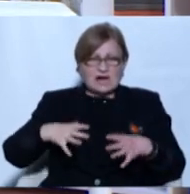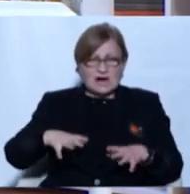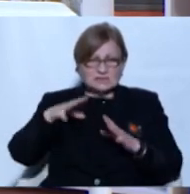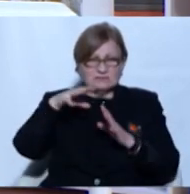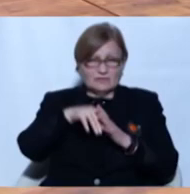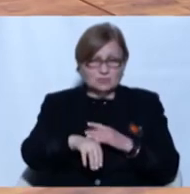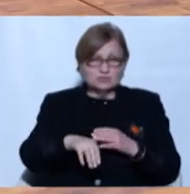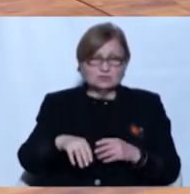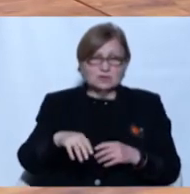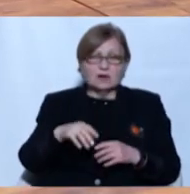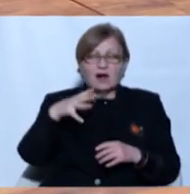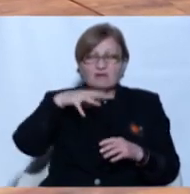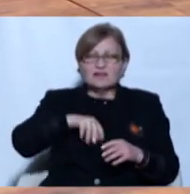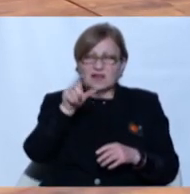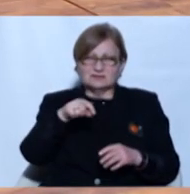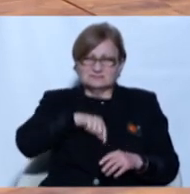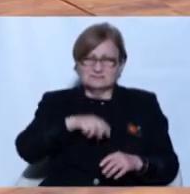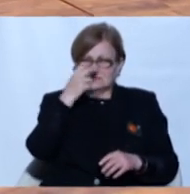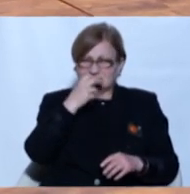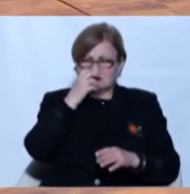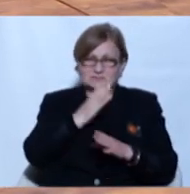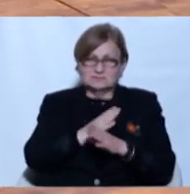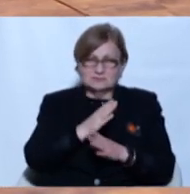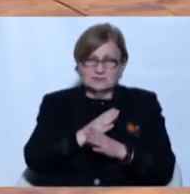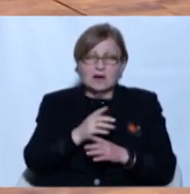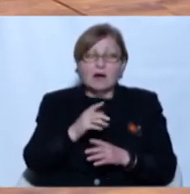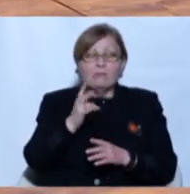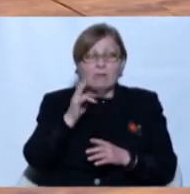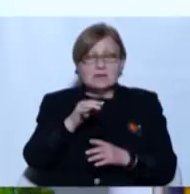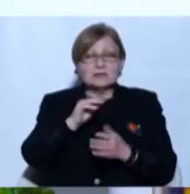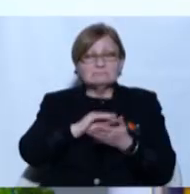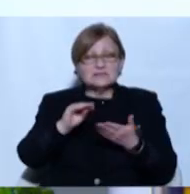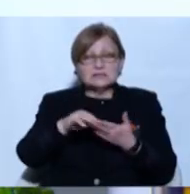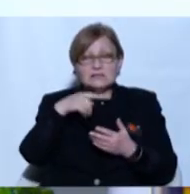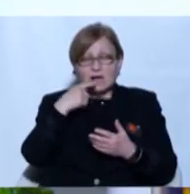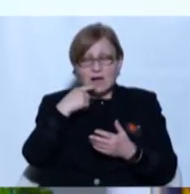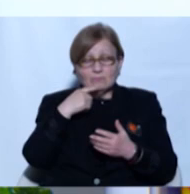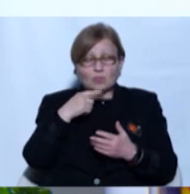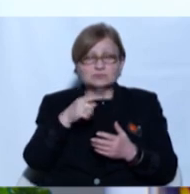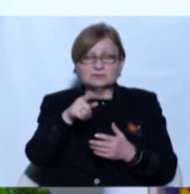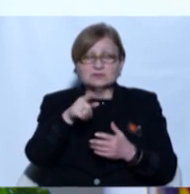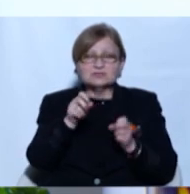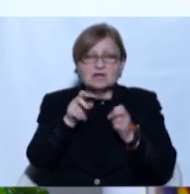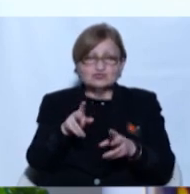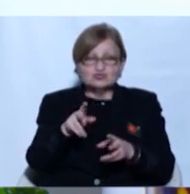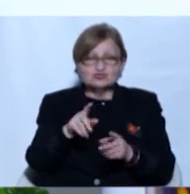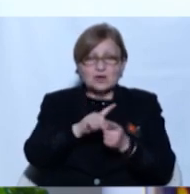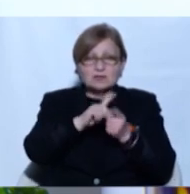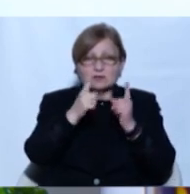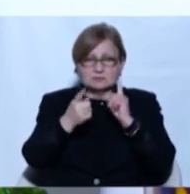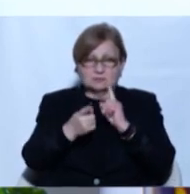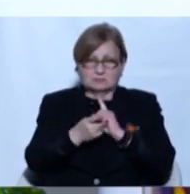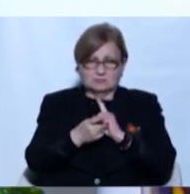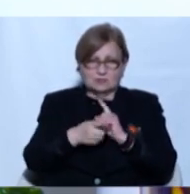ინგლისელში და ყველაში ცხოვრობს მაგრამ საფრთხე არის რომ ეს პატარა ლუარსაფთათქარიძე იმაზე დიდი არ გახდეს ვიდრე და